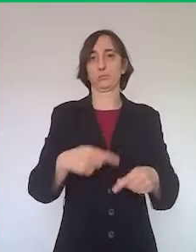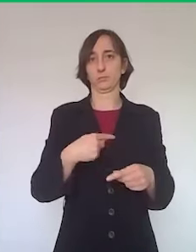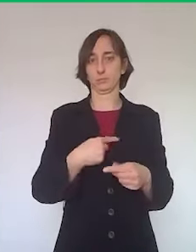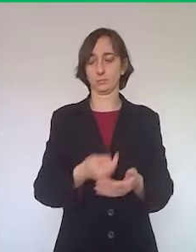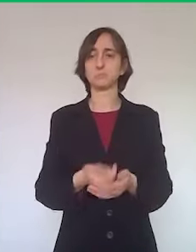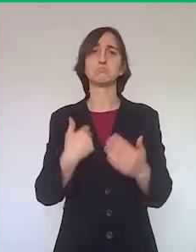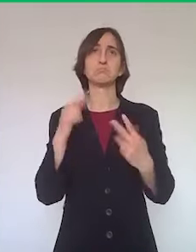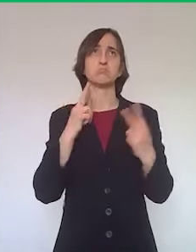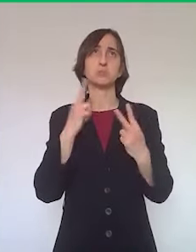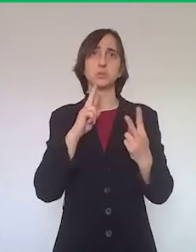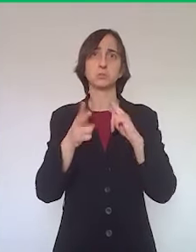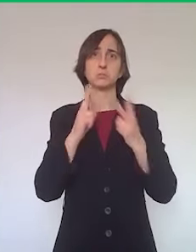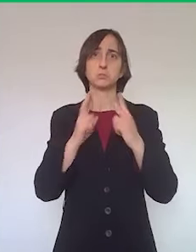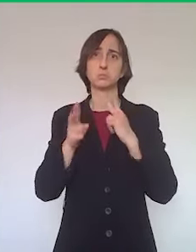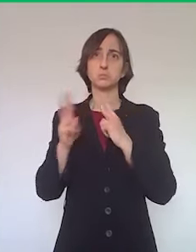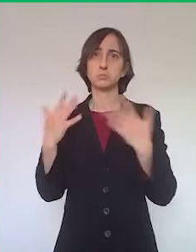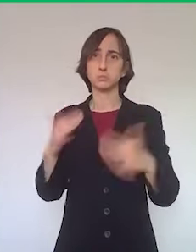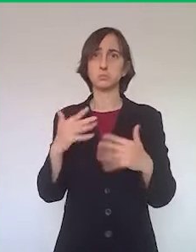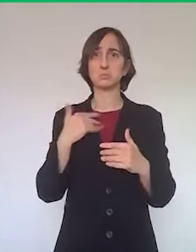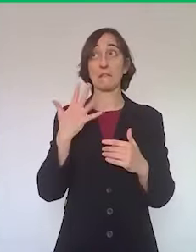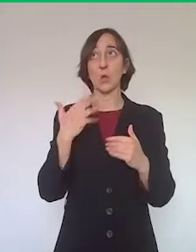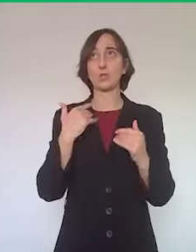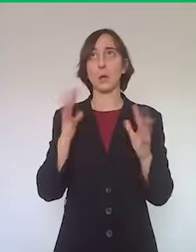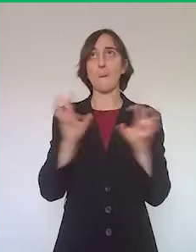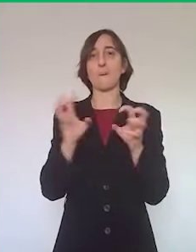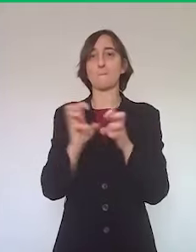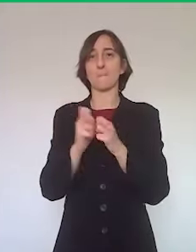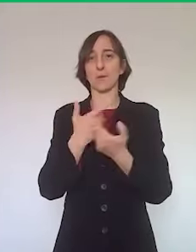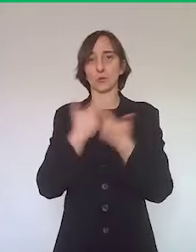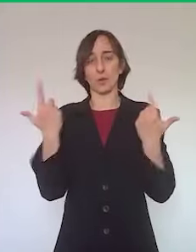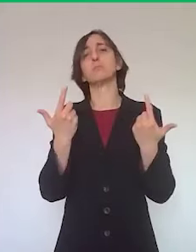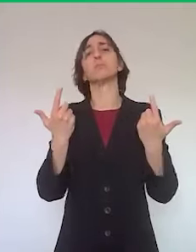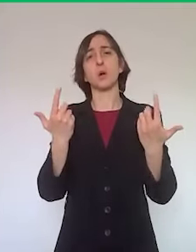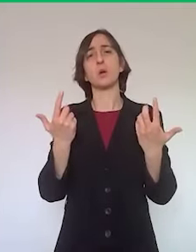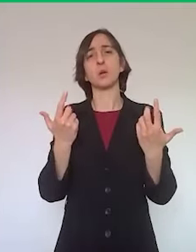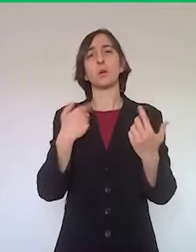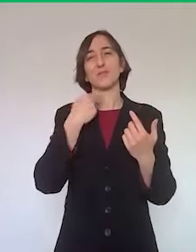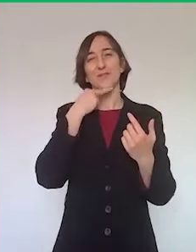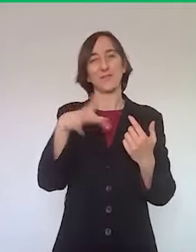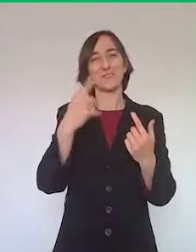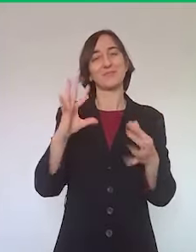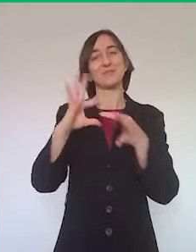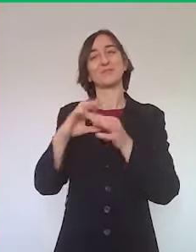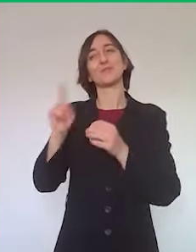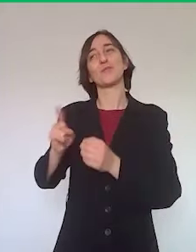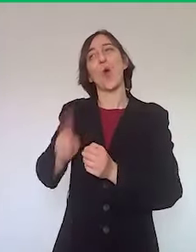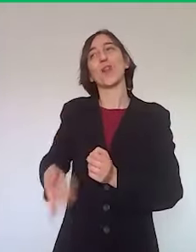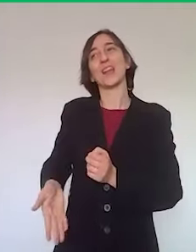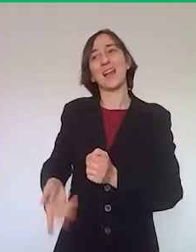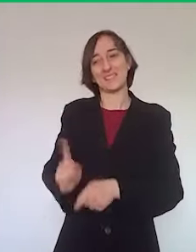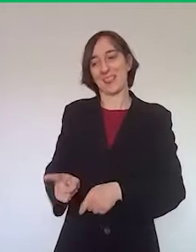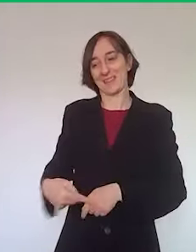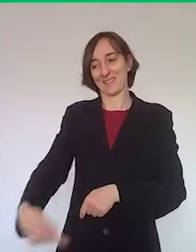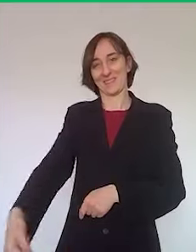domande, forse sono stato anche più stringato del necessario, ho evocato un'ordinanza che nelle prossime ore stiamo